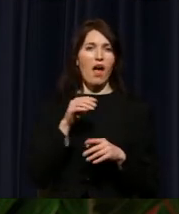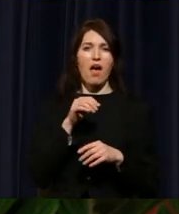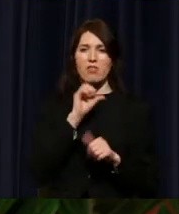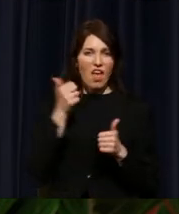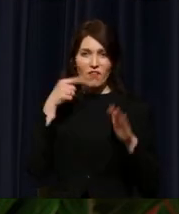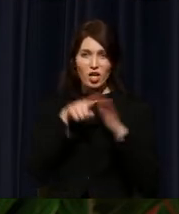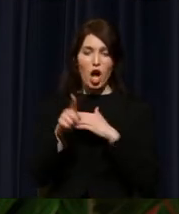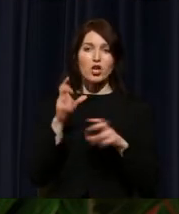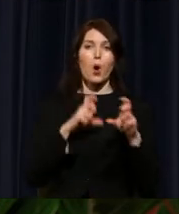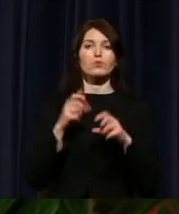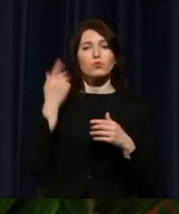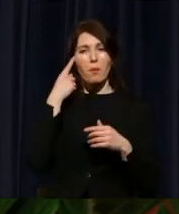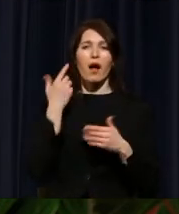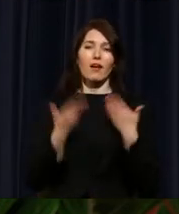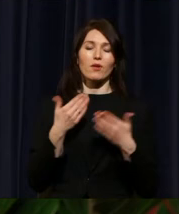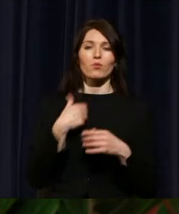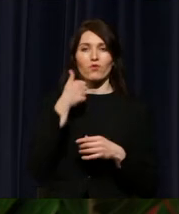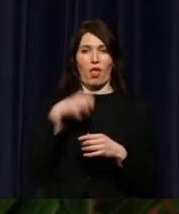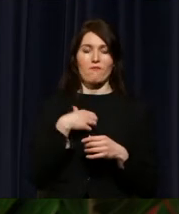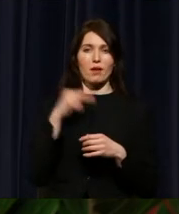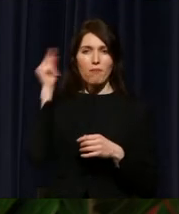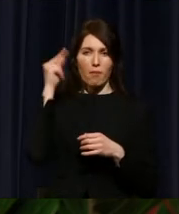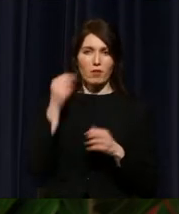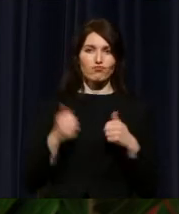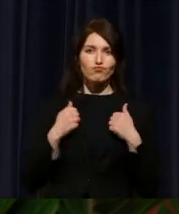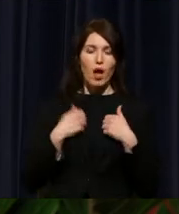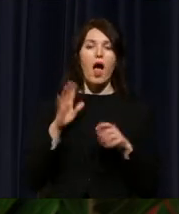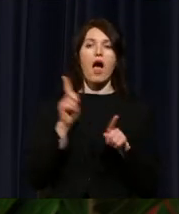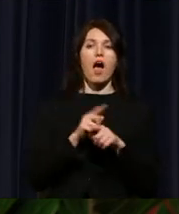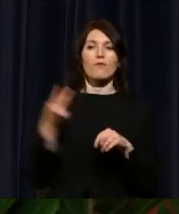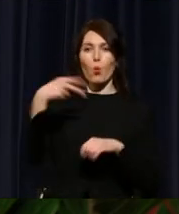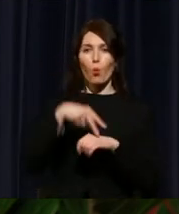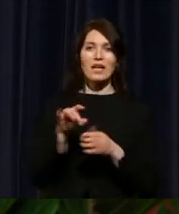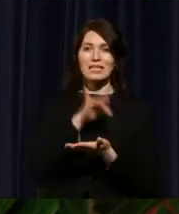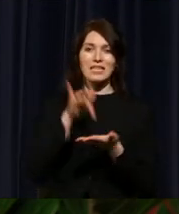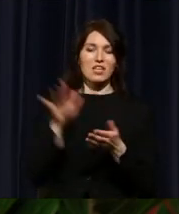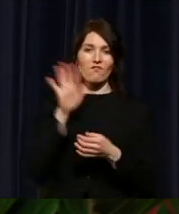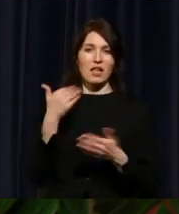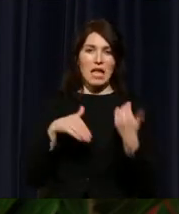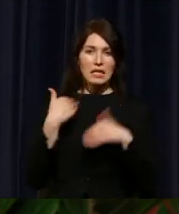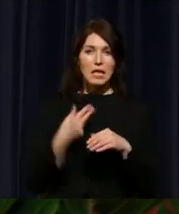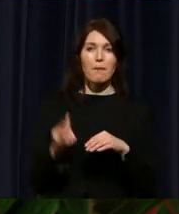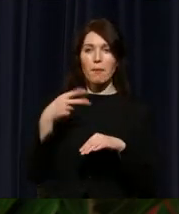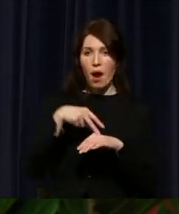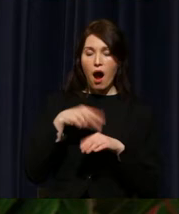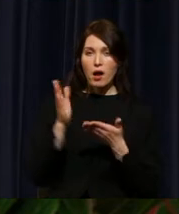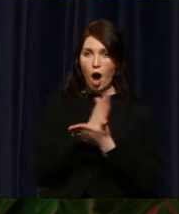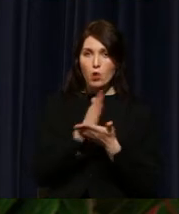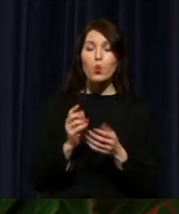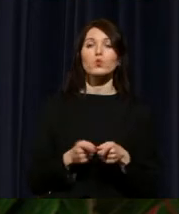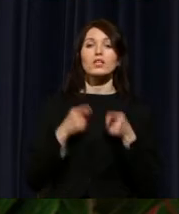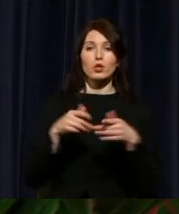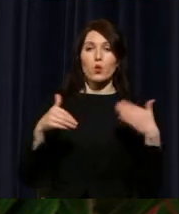vēl bišķi piemācīties. Tātad ir, var, man liekas, vēlreiz kārtot arī centralizēto eksāmenu, pārlikt stāties vēlreiz iekšā,